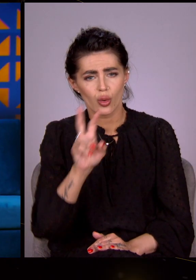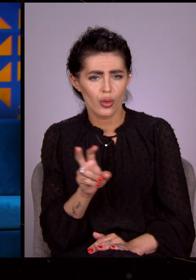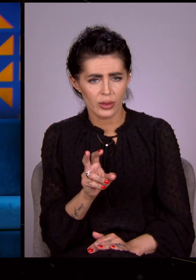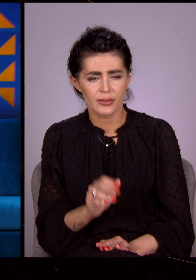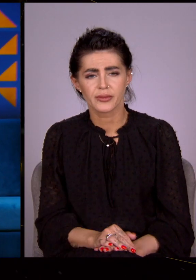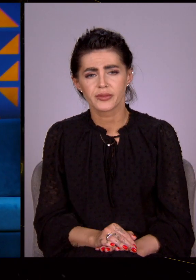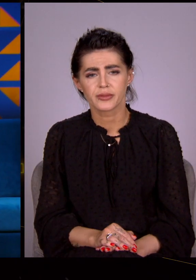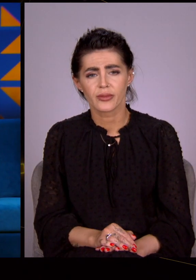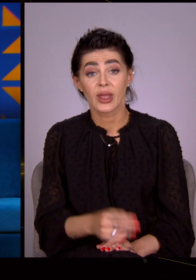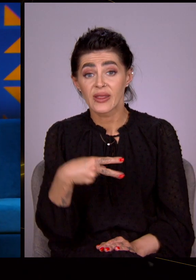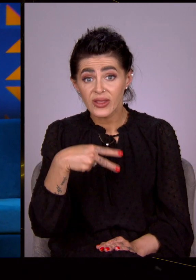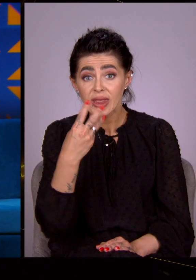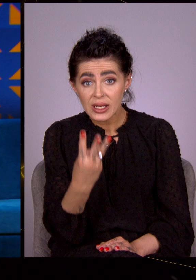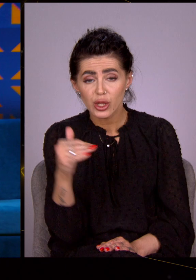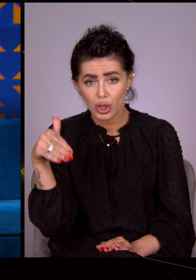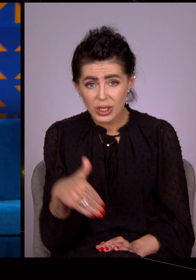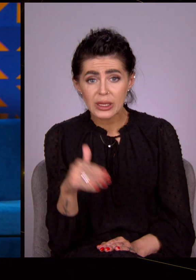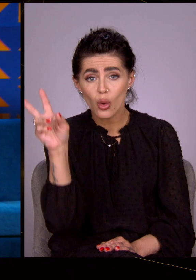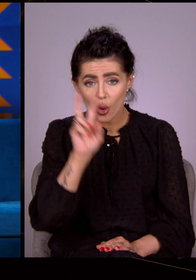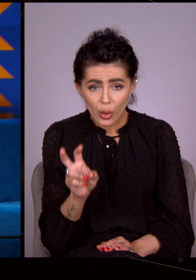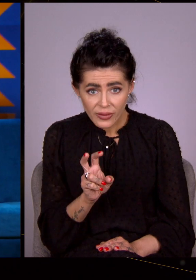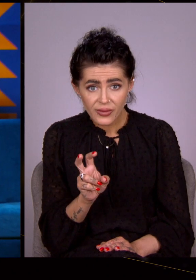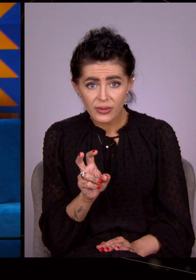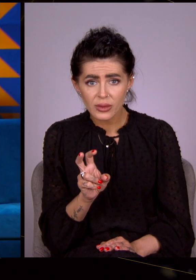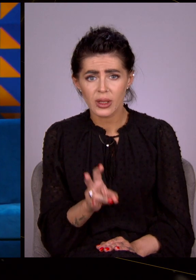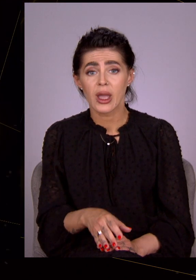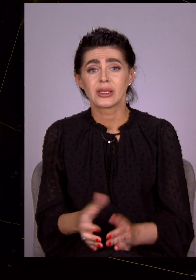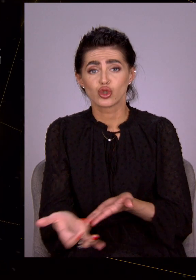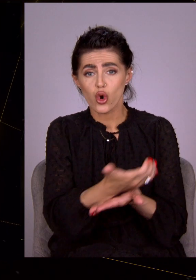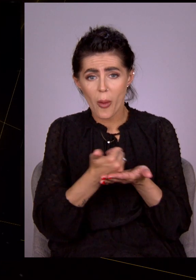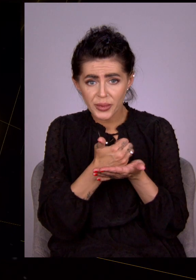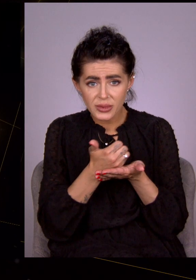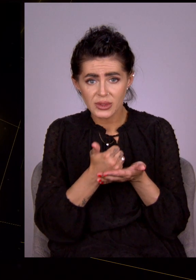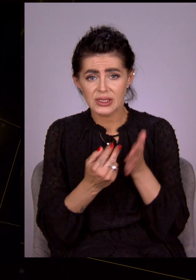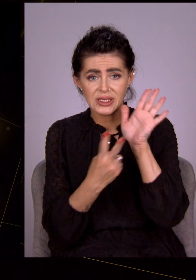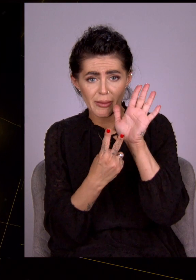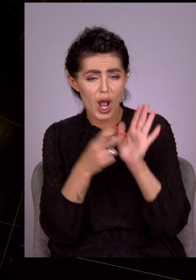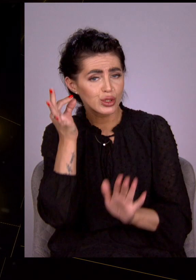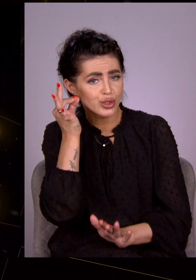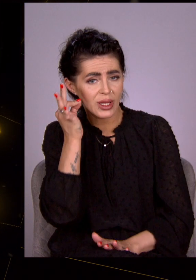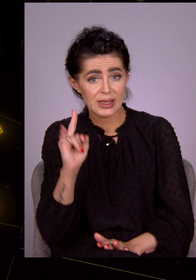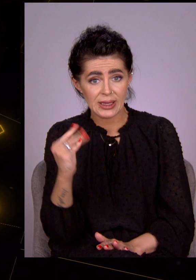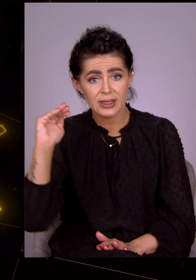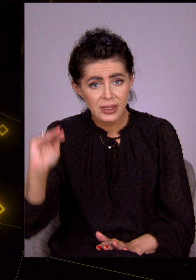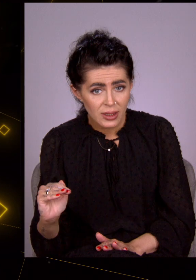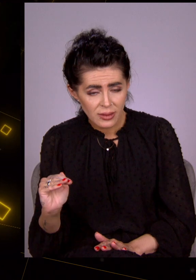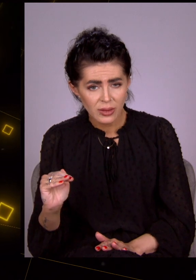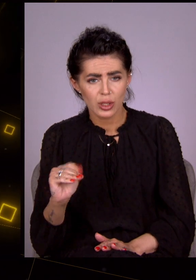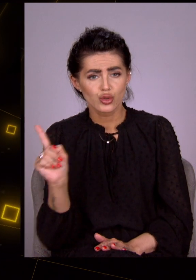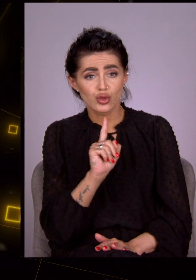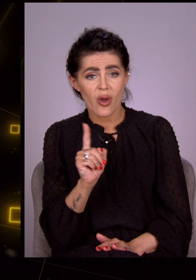було. 23 тисячі доларів заробила семирічна дитина на тому, що